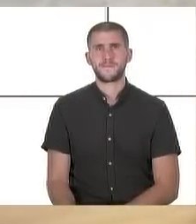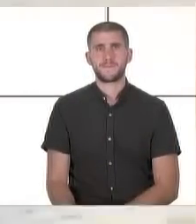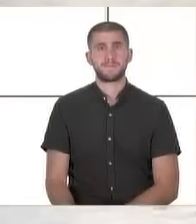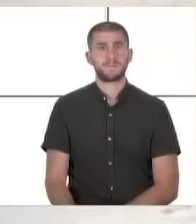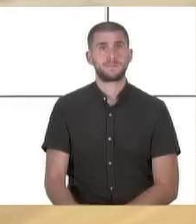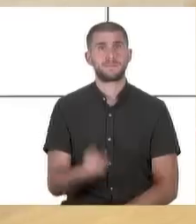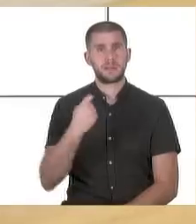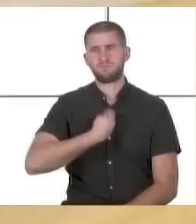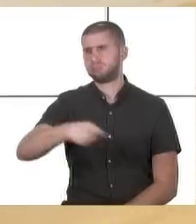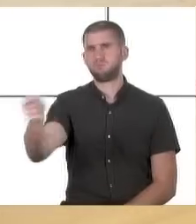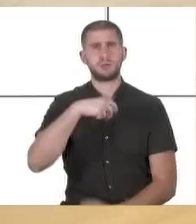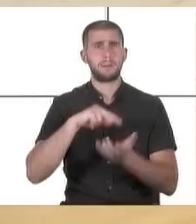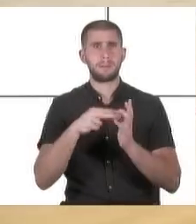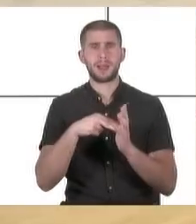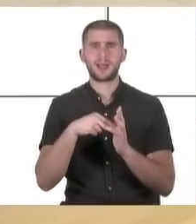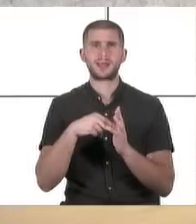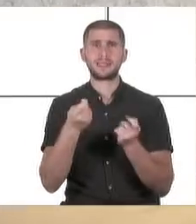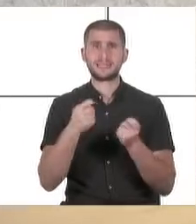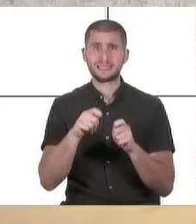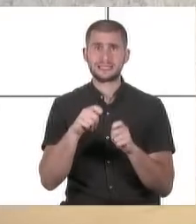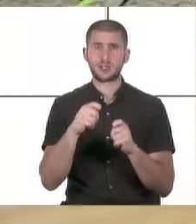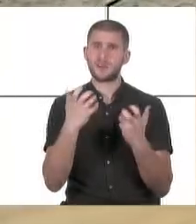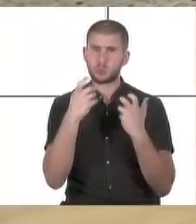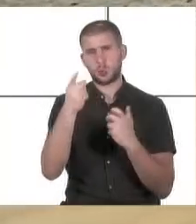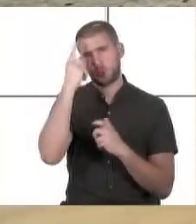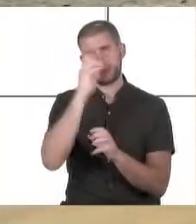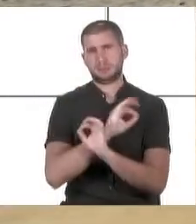לחוות בחדר סגור וממוזג הוא בהחלט יודע.